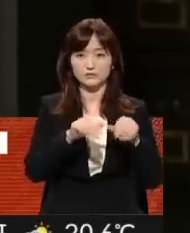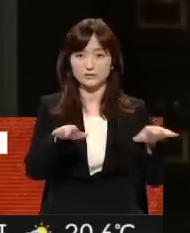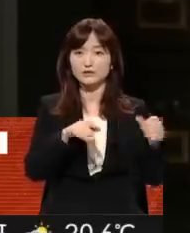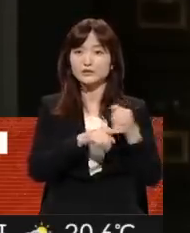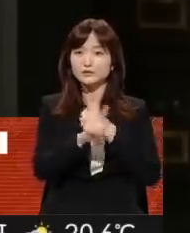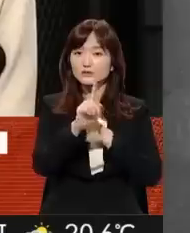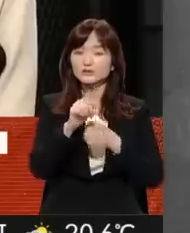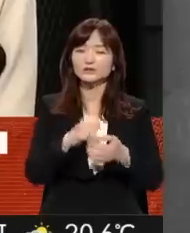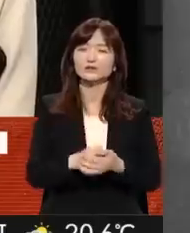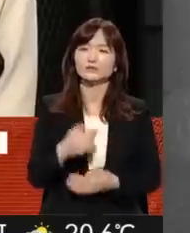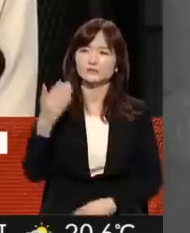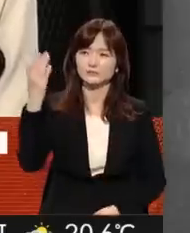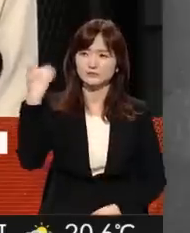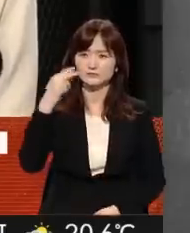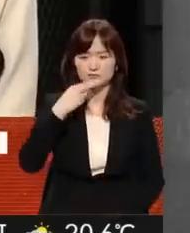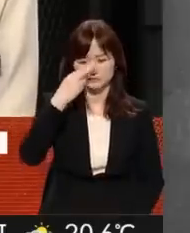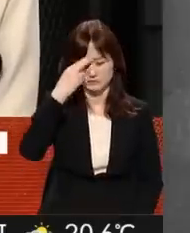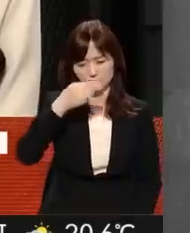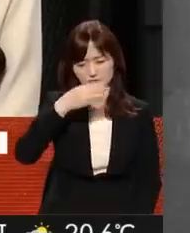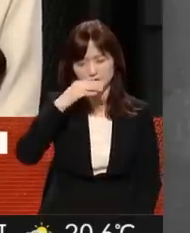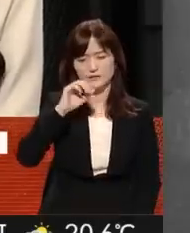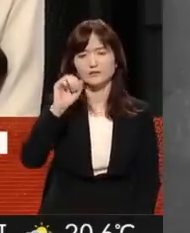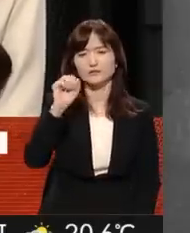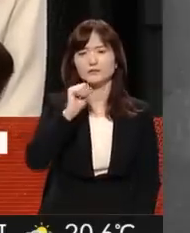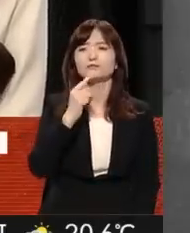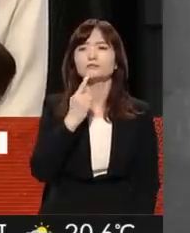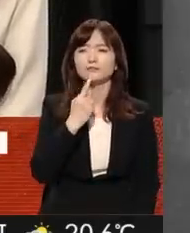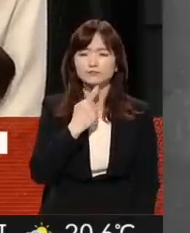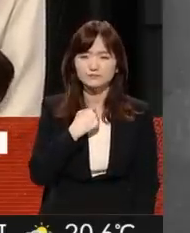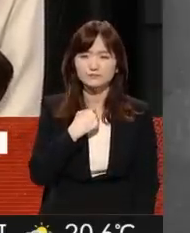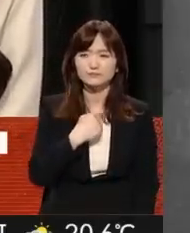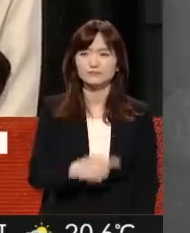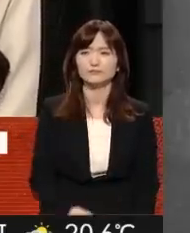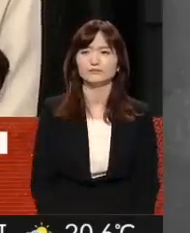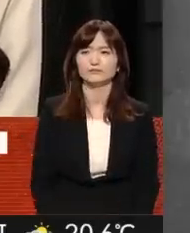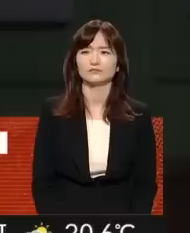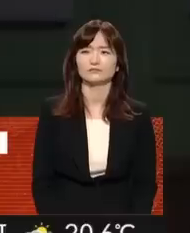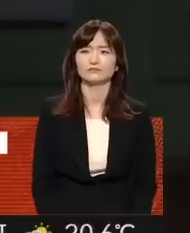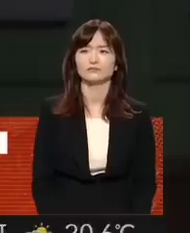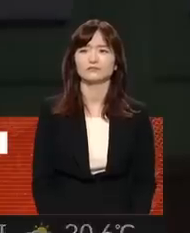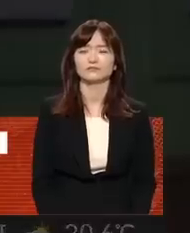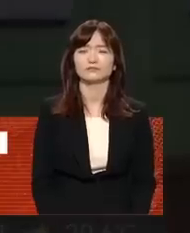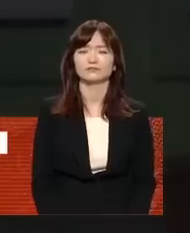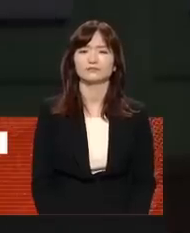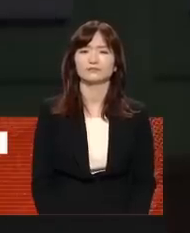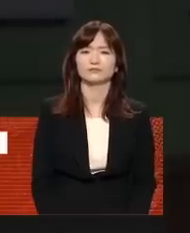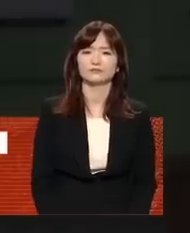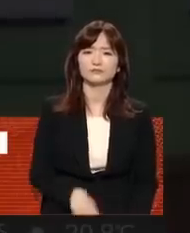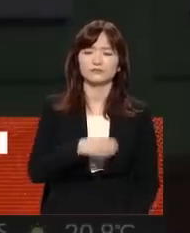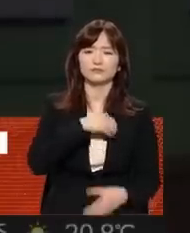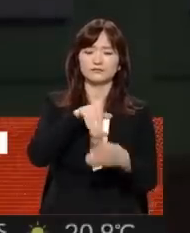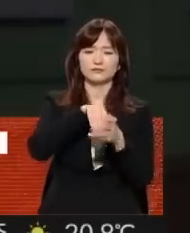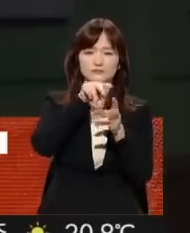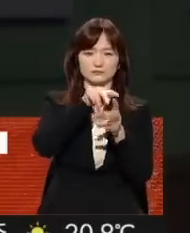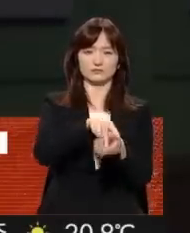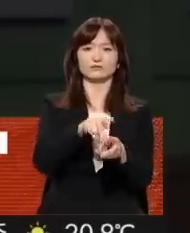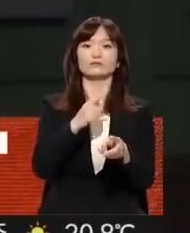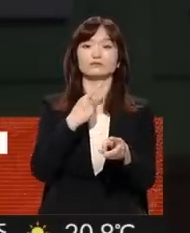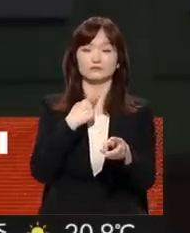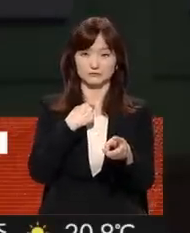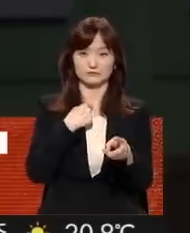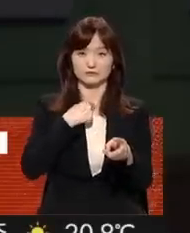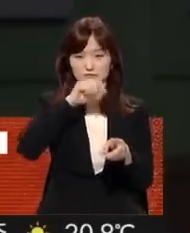네, 왜냐하면 이 과거에 음주운전을 한 전력이 사실 있기 때문이기도 한데요. 이 과거에 총선에 출마하면서 이 전과 기록이 공개가 된 적이